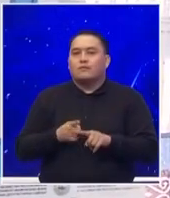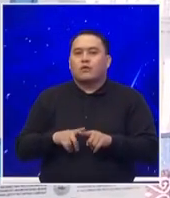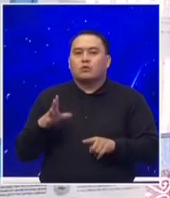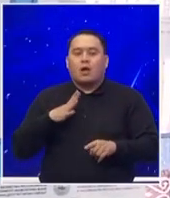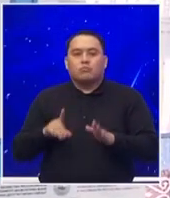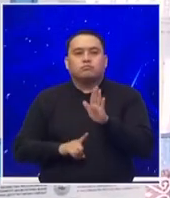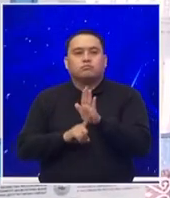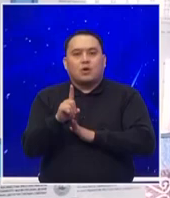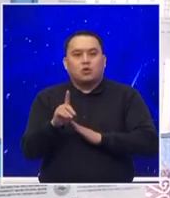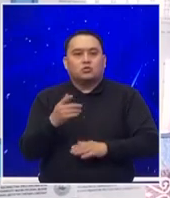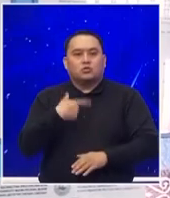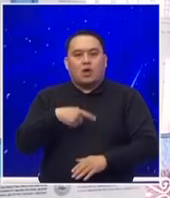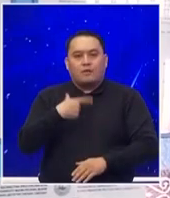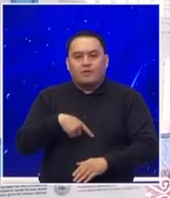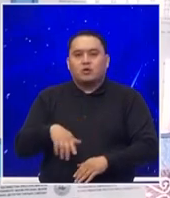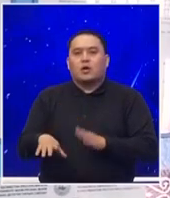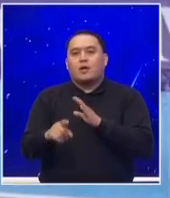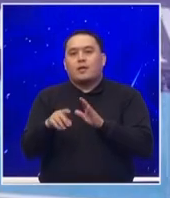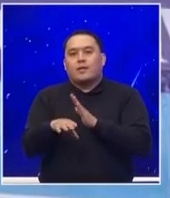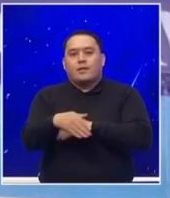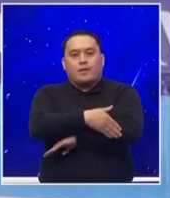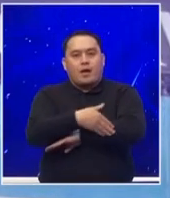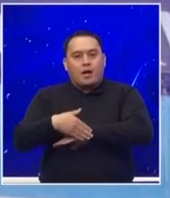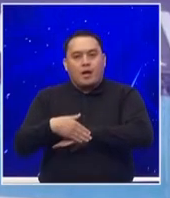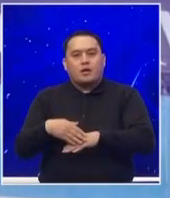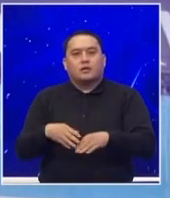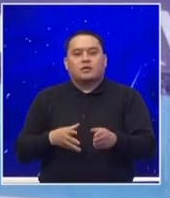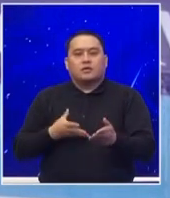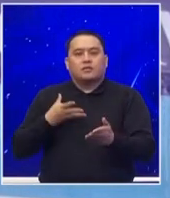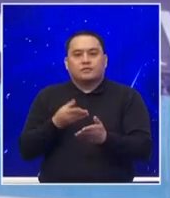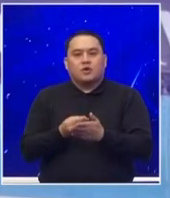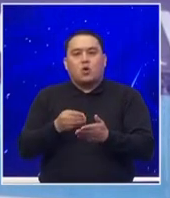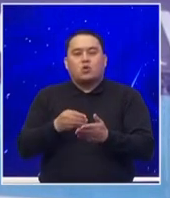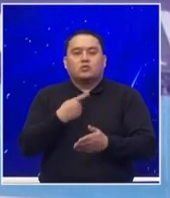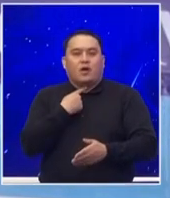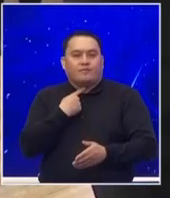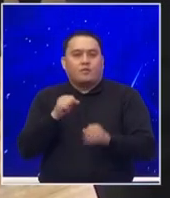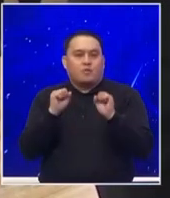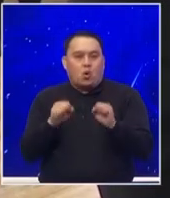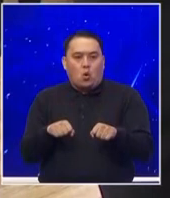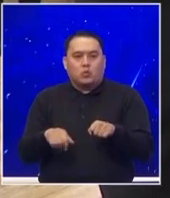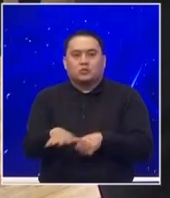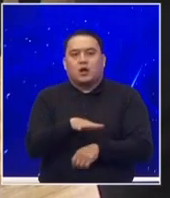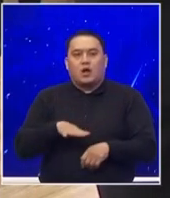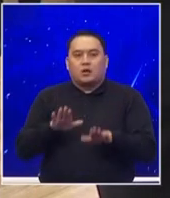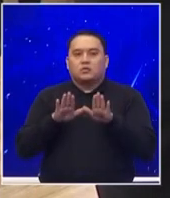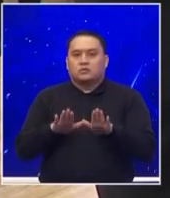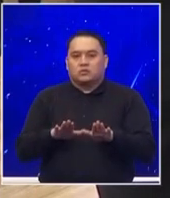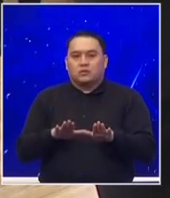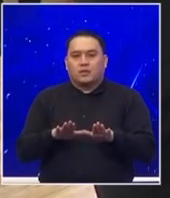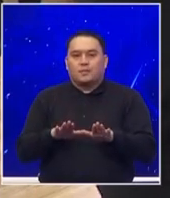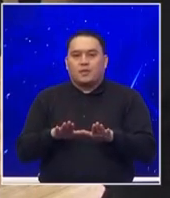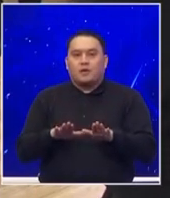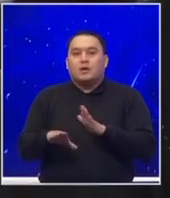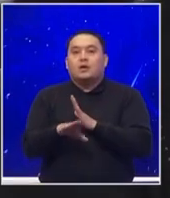жайт, сайлаушы тек өзінің тұрғылықты мекен жайы бойынша ғана дауыс береді. Яғни үйіңіздің маңындағы сайлау бөлімшесіне барасыз.